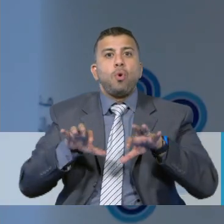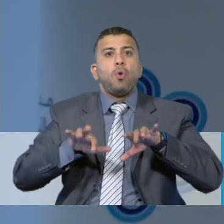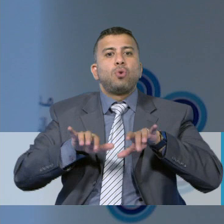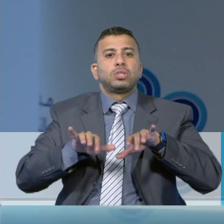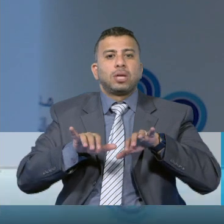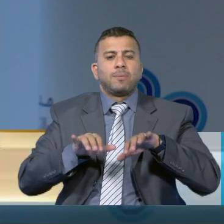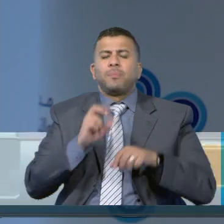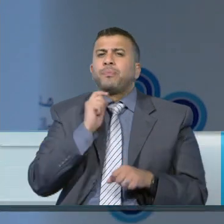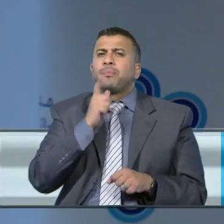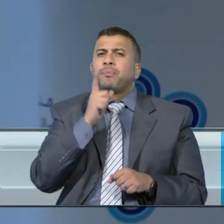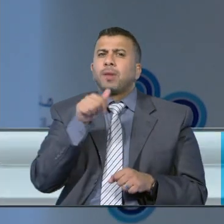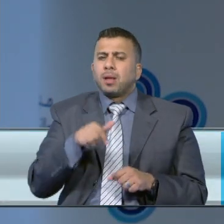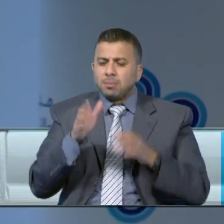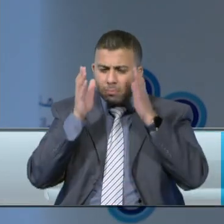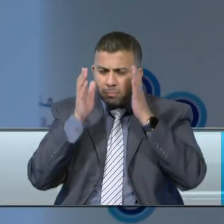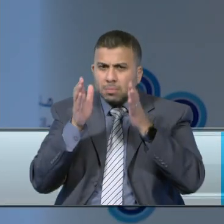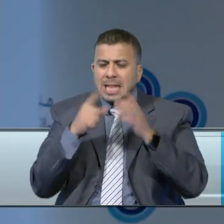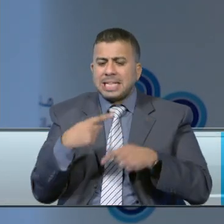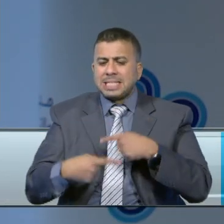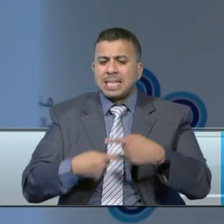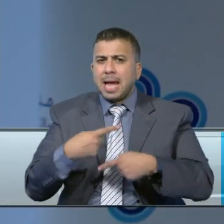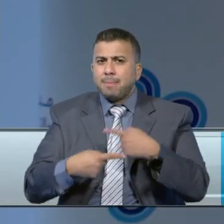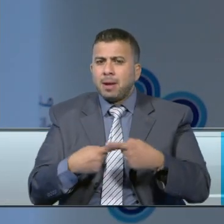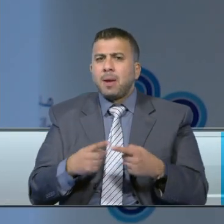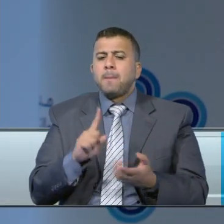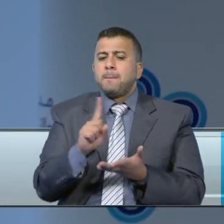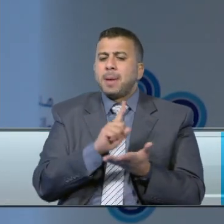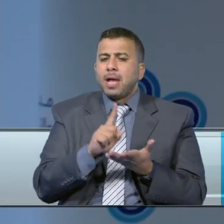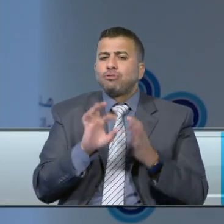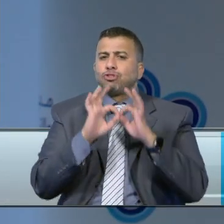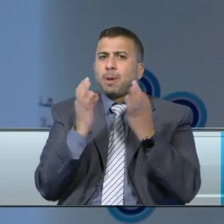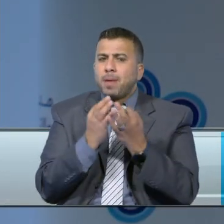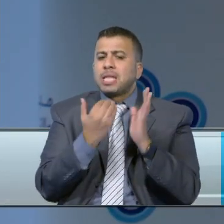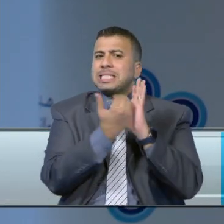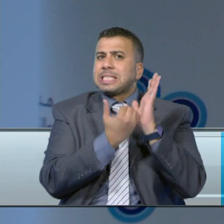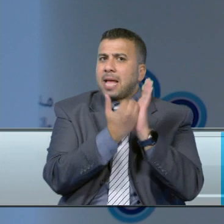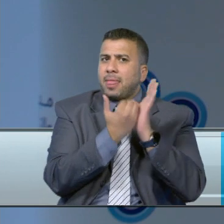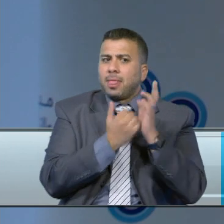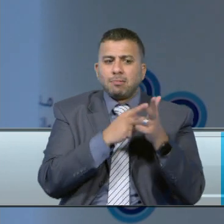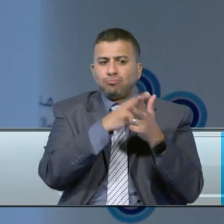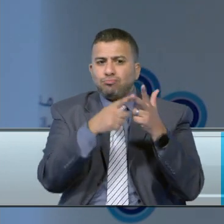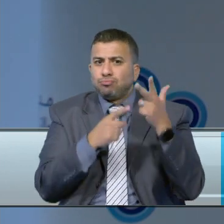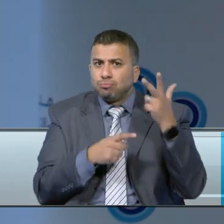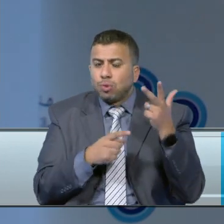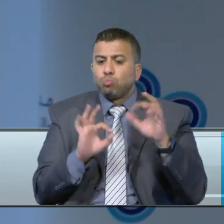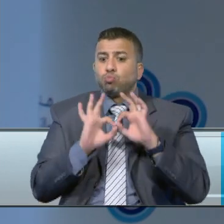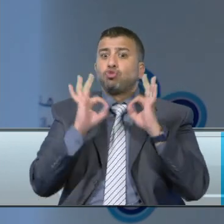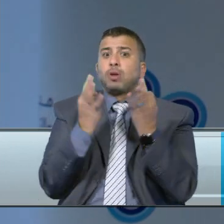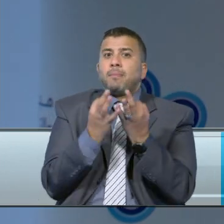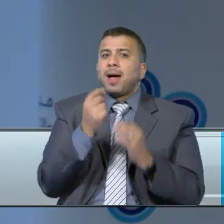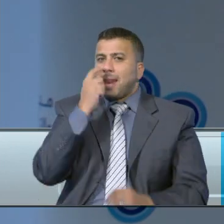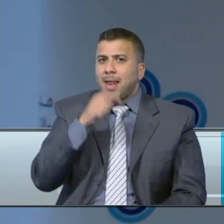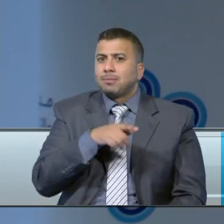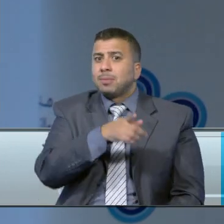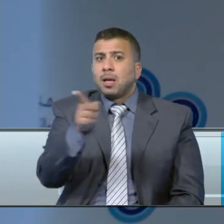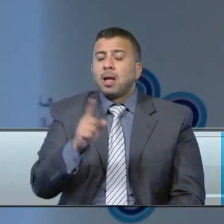عن الركائز الثلاثة للاستدامة، وهي الاجتماعية والبيئية والاقتصادية، وأنه المجتمعات يجب أن